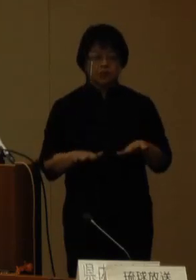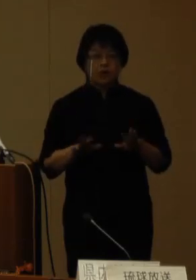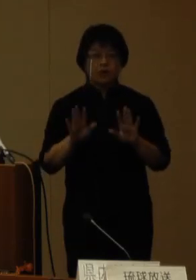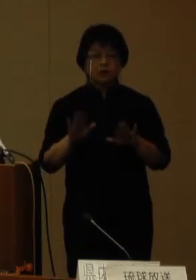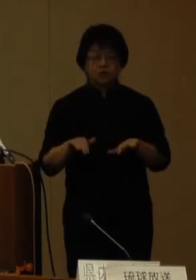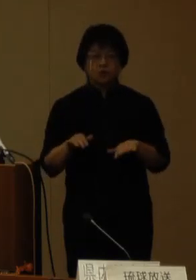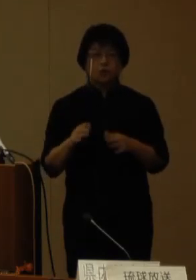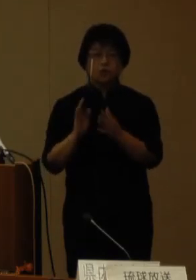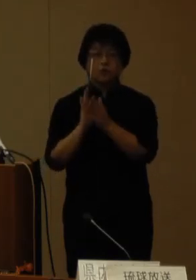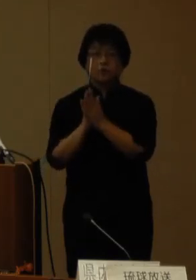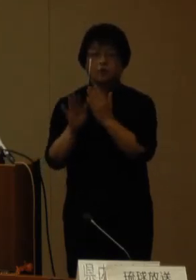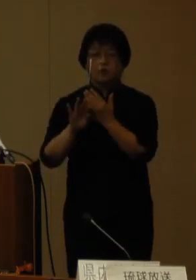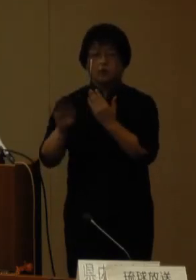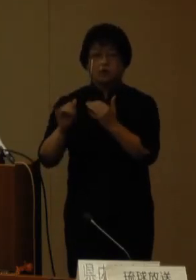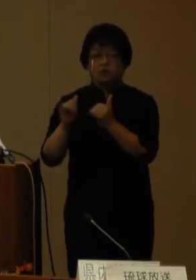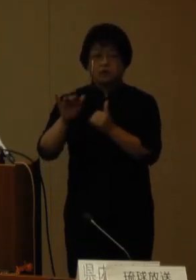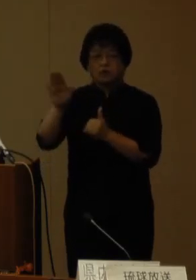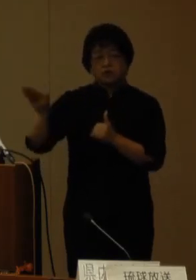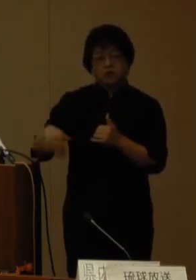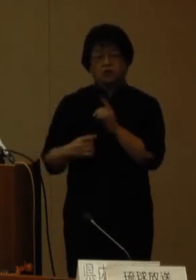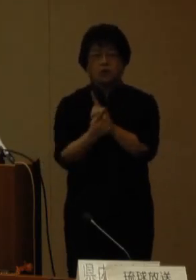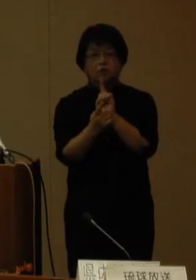と。 はい、